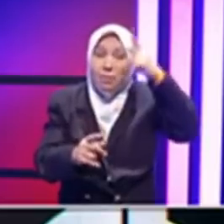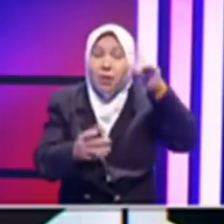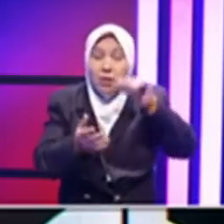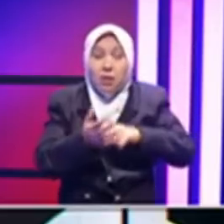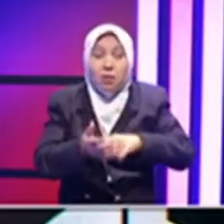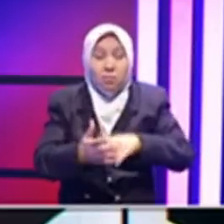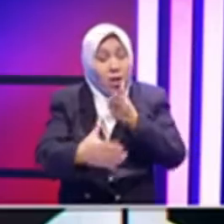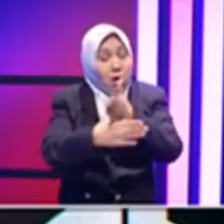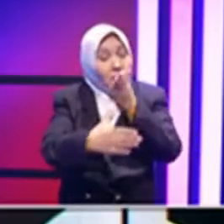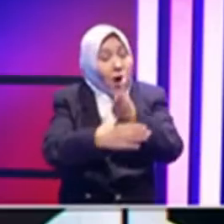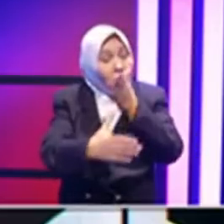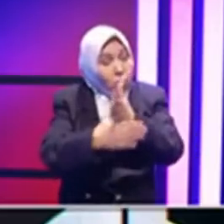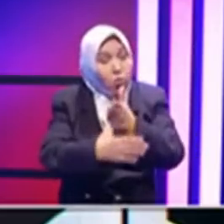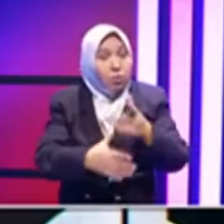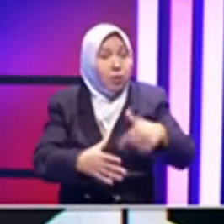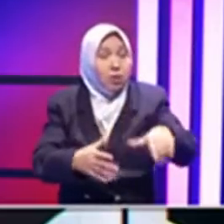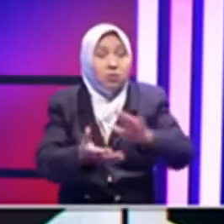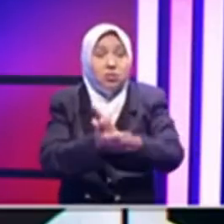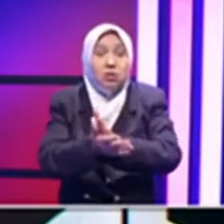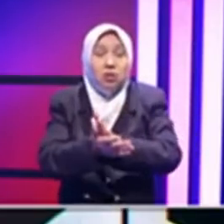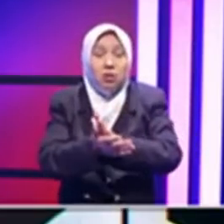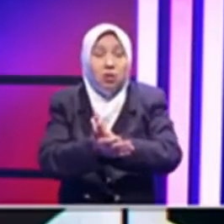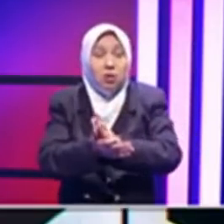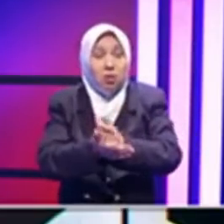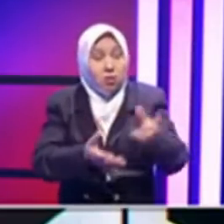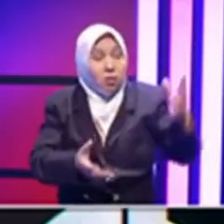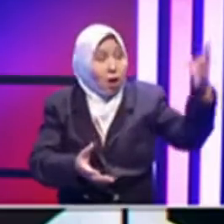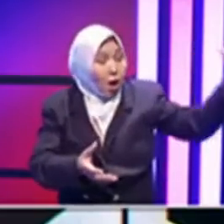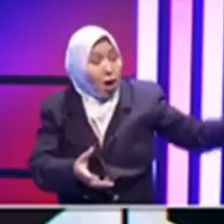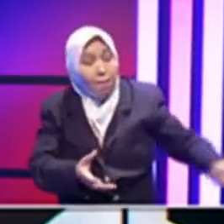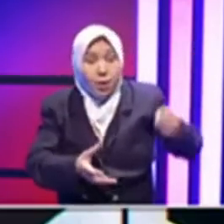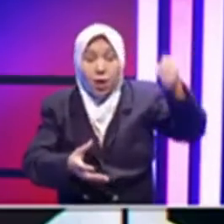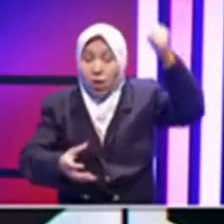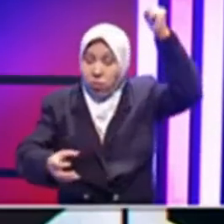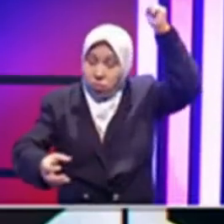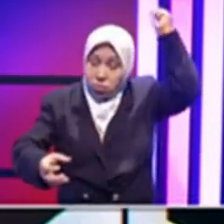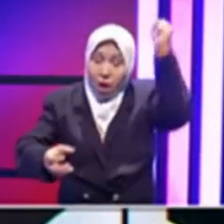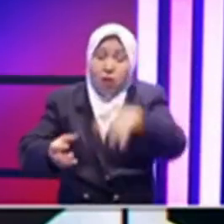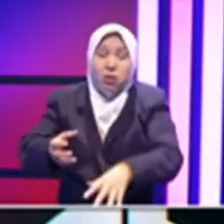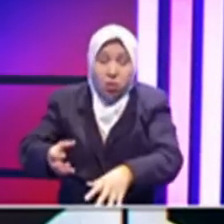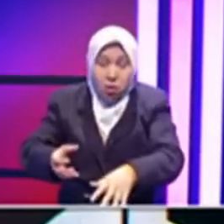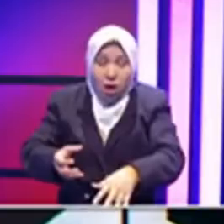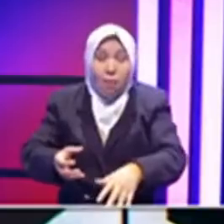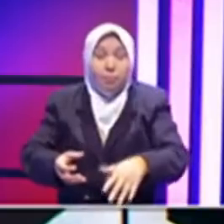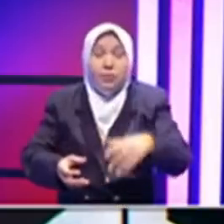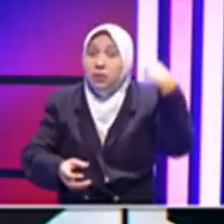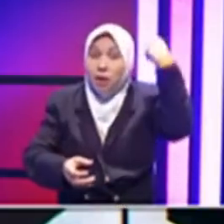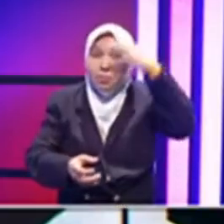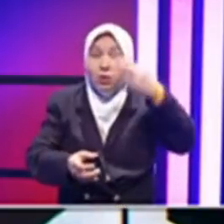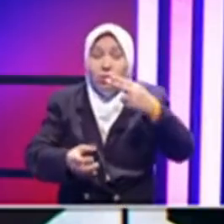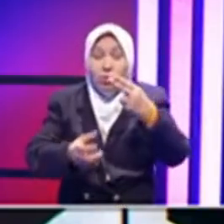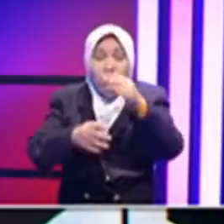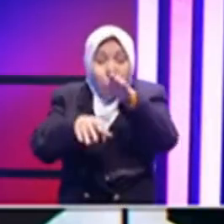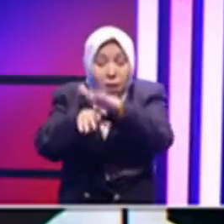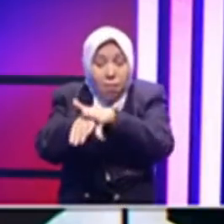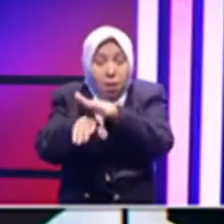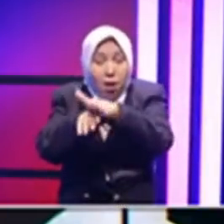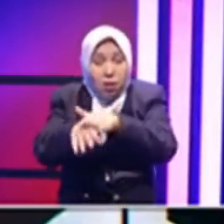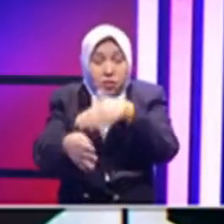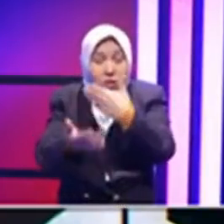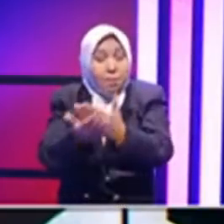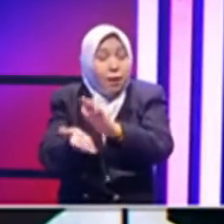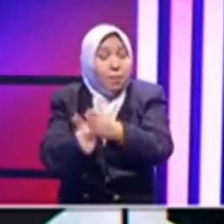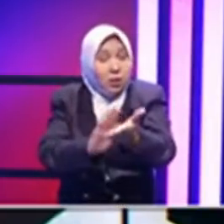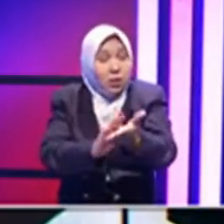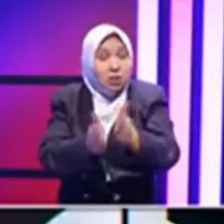ini mengganggu mereka. Maka dia tanam si nabi ini ke dalam sumur tersebut perlahan-lahan sehingga mati, ya.